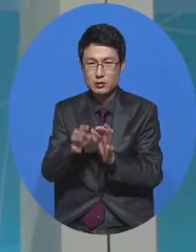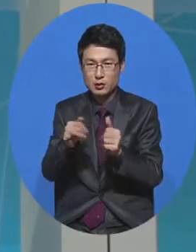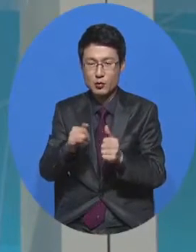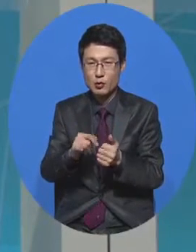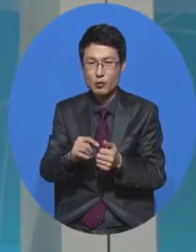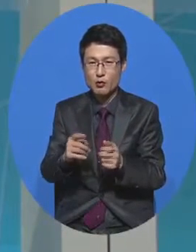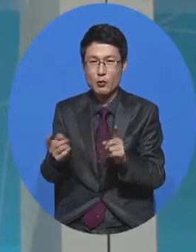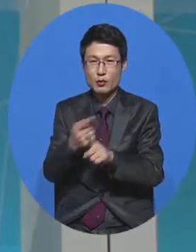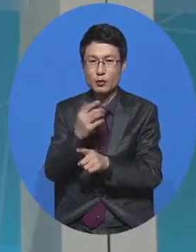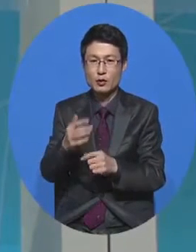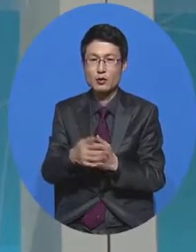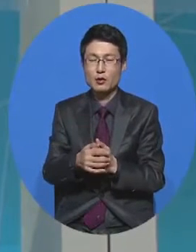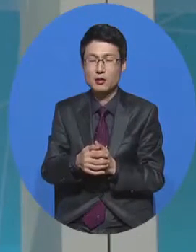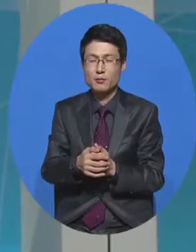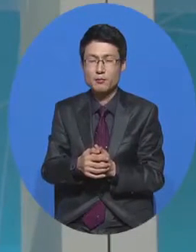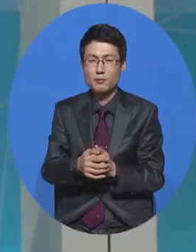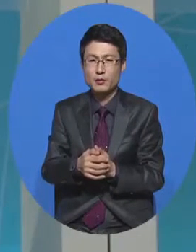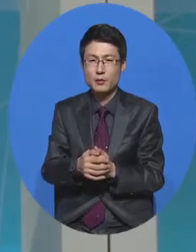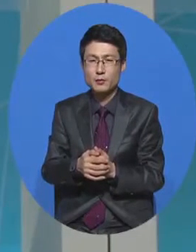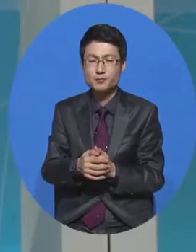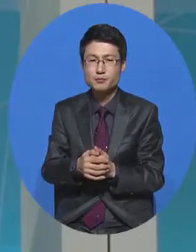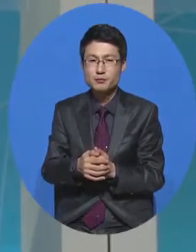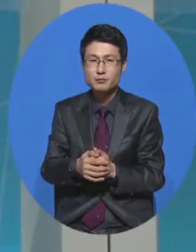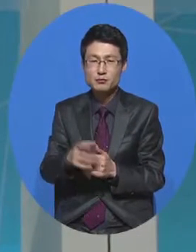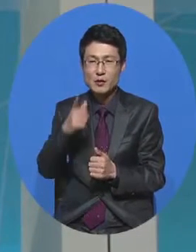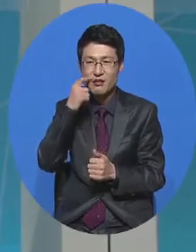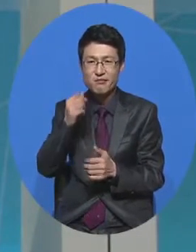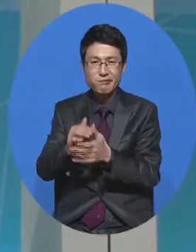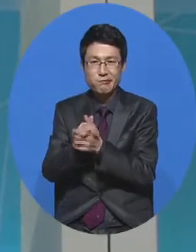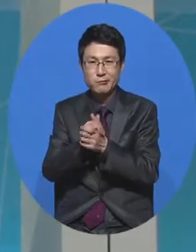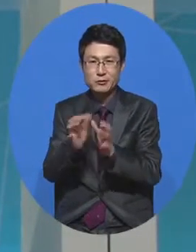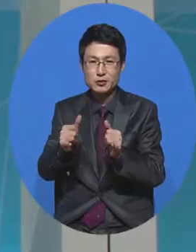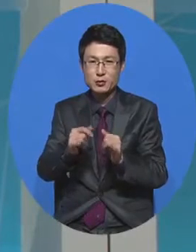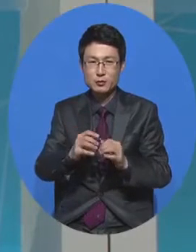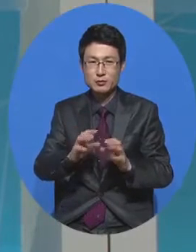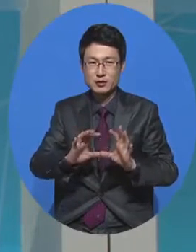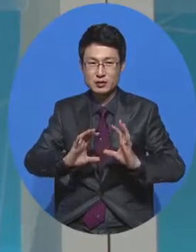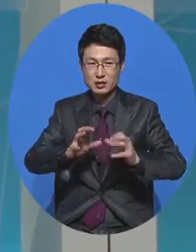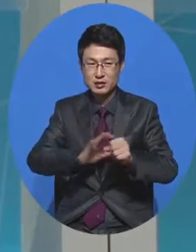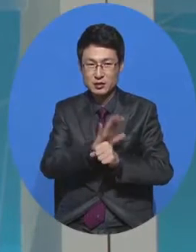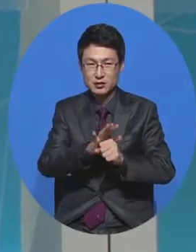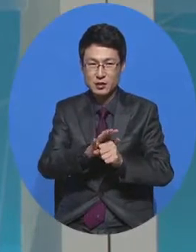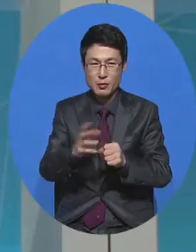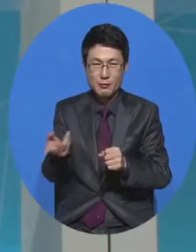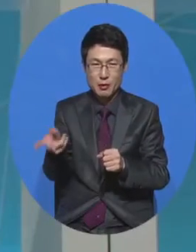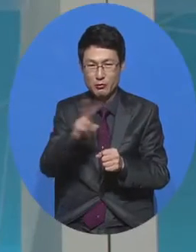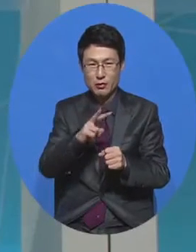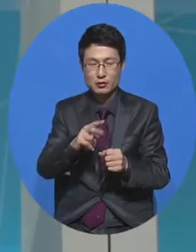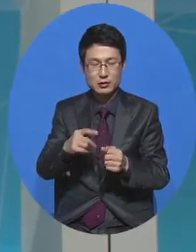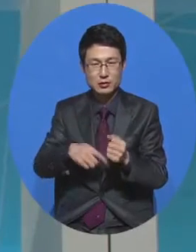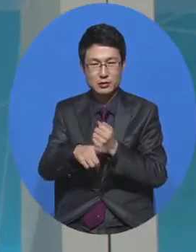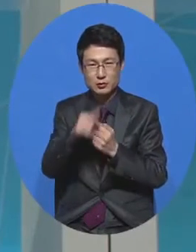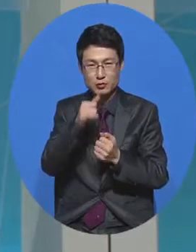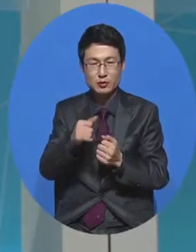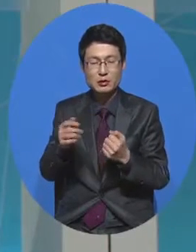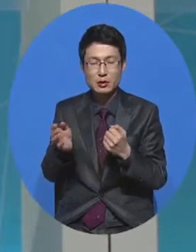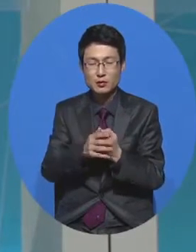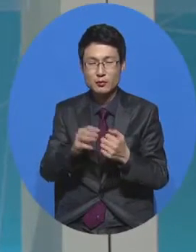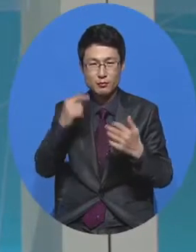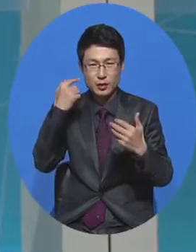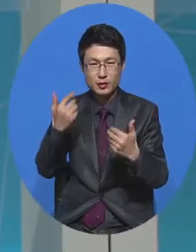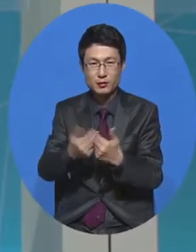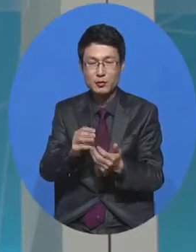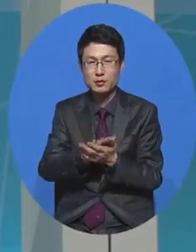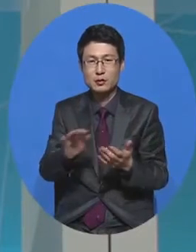신분을 실파 에 신분을 애국자로 세탁 하려는 의도가 있다 그래서 반대하는 것이구요